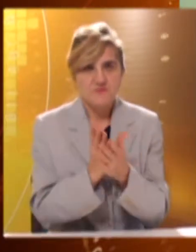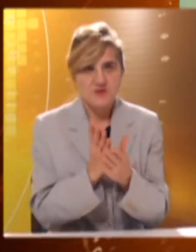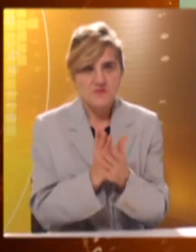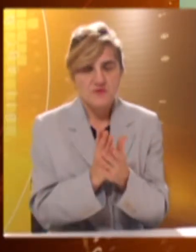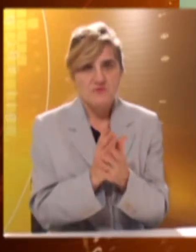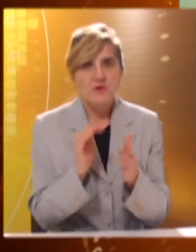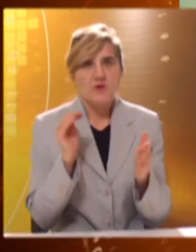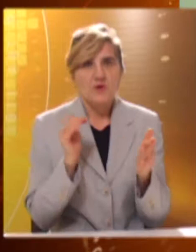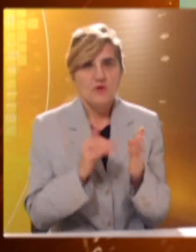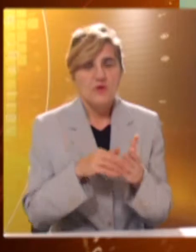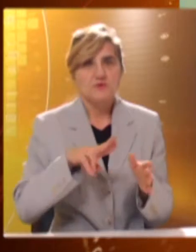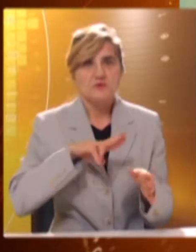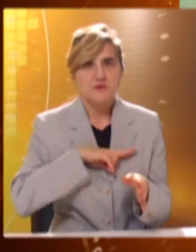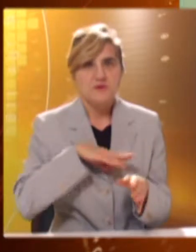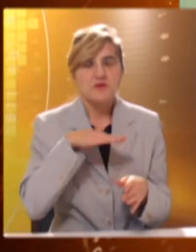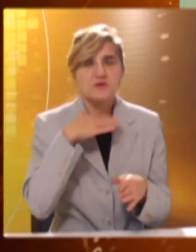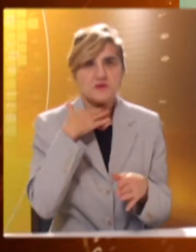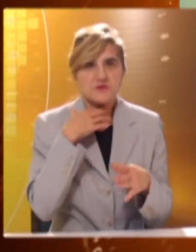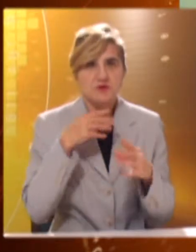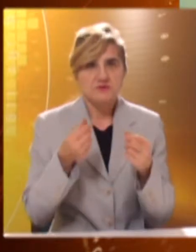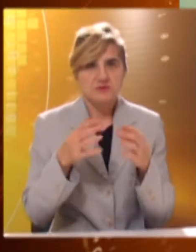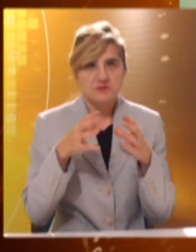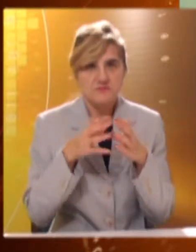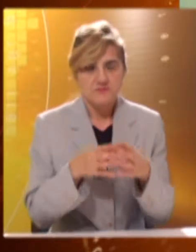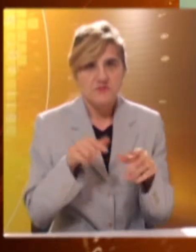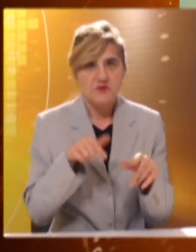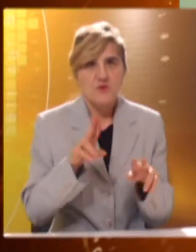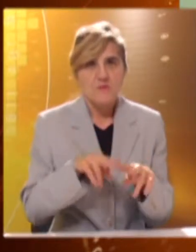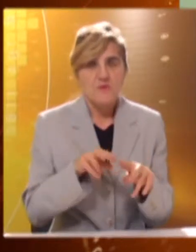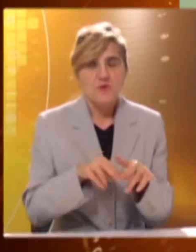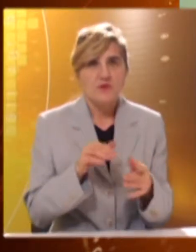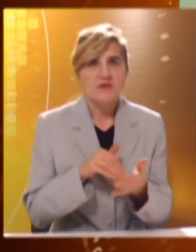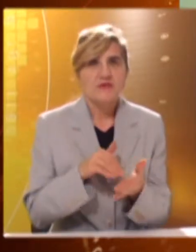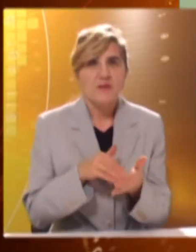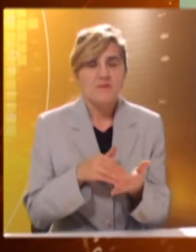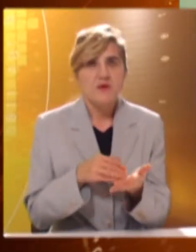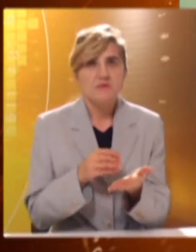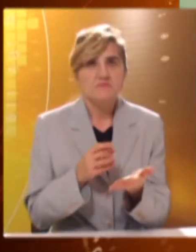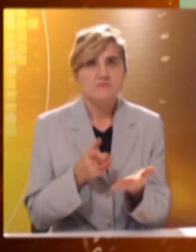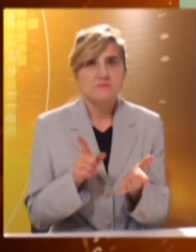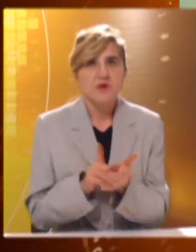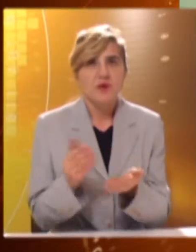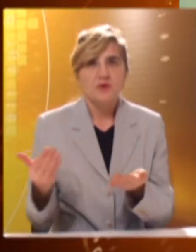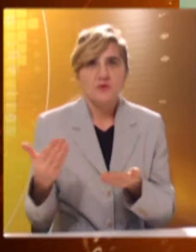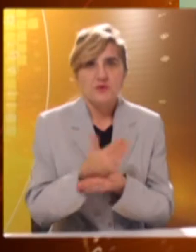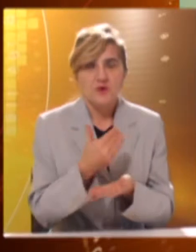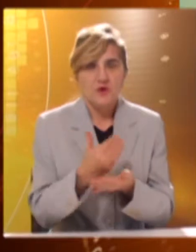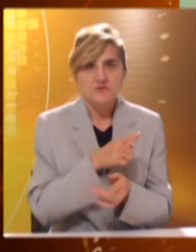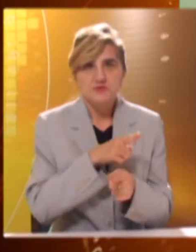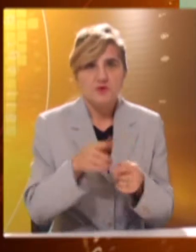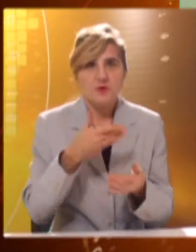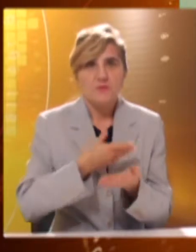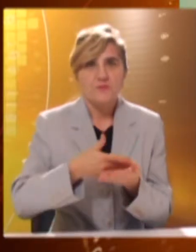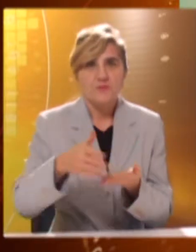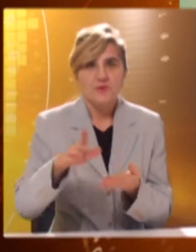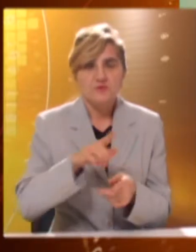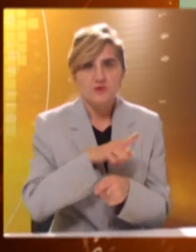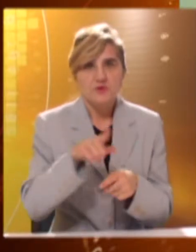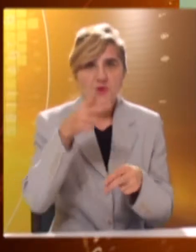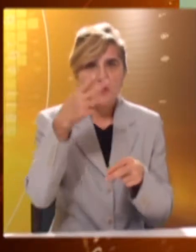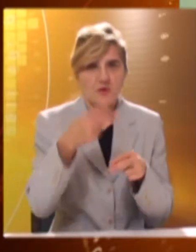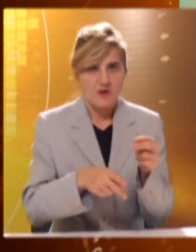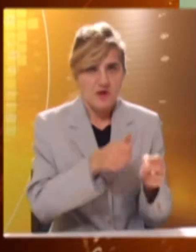uvijek ima sredstava na raspolaganju, ona se moraju iskoristiti ili treba, i dobro bi bilo da se iskoriste do kraja godine, jer